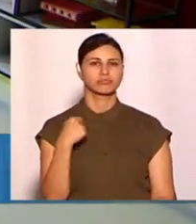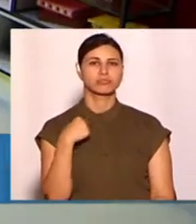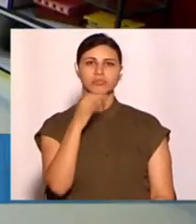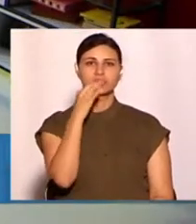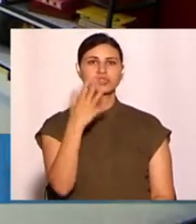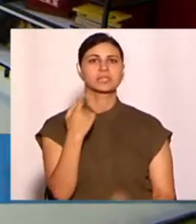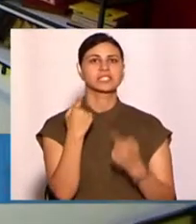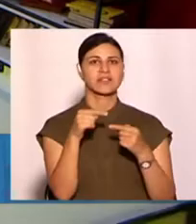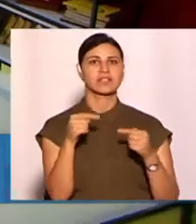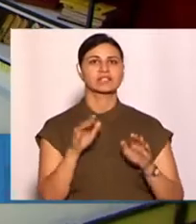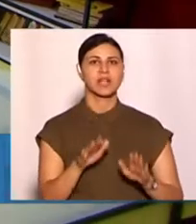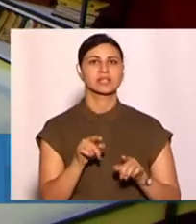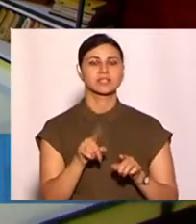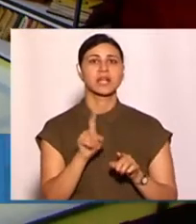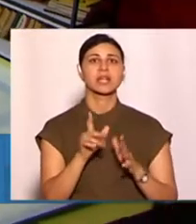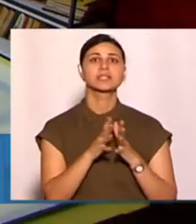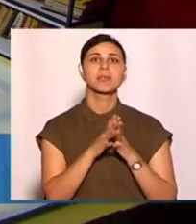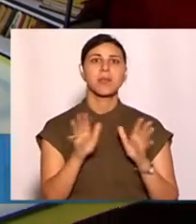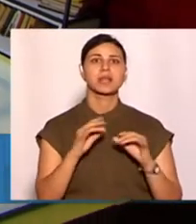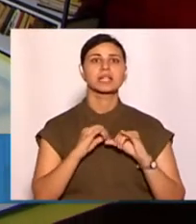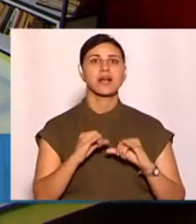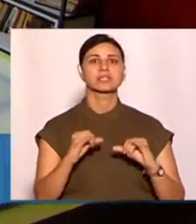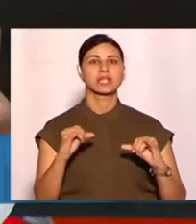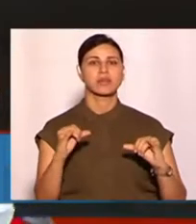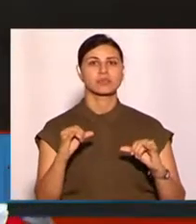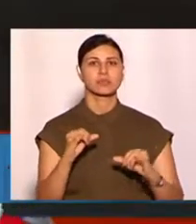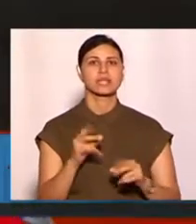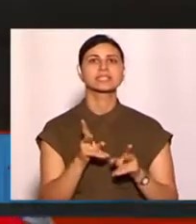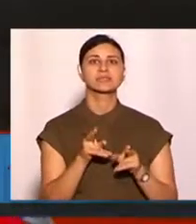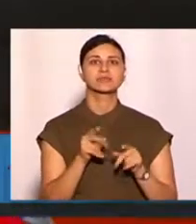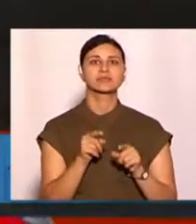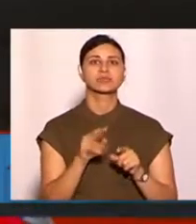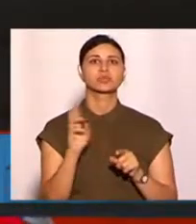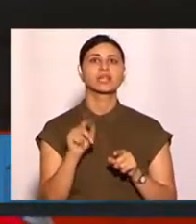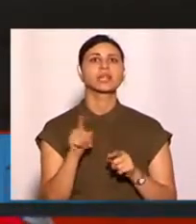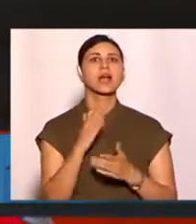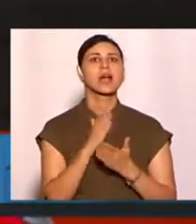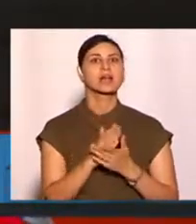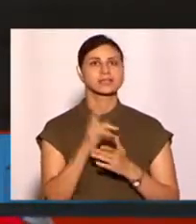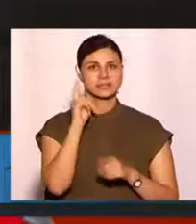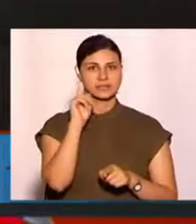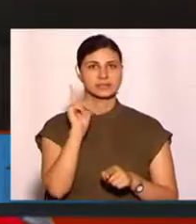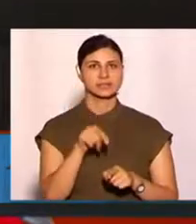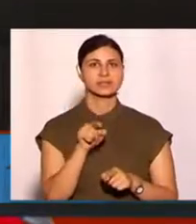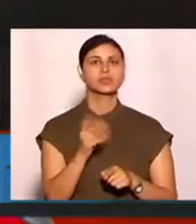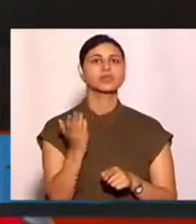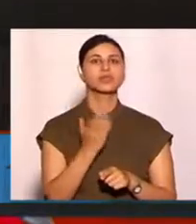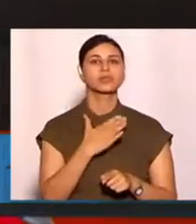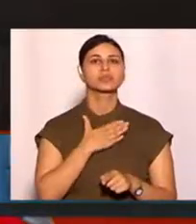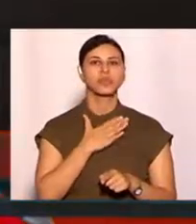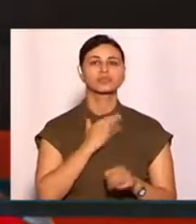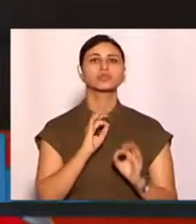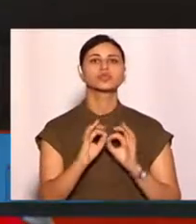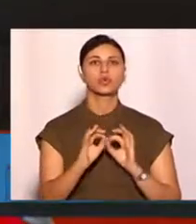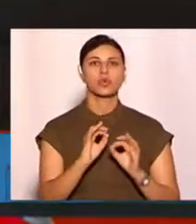მერე სხვა ორგანოებში. ანუ რაც უფრო გავრცობილია სიმსივნური უჯრედი და რა არის სიმსივნური უჯრედი, უჯრედი, რომელიც ჩვენთვის